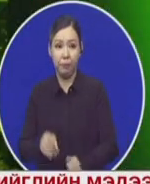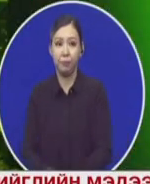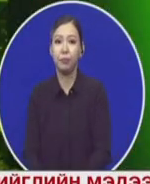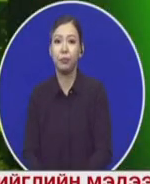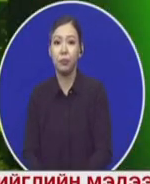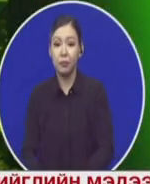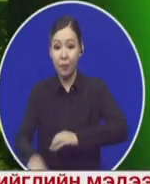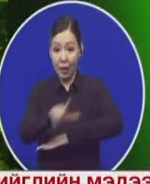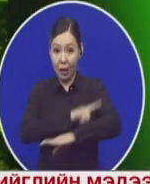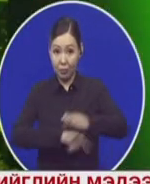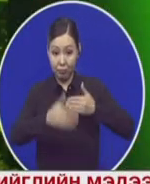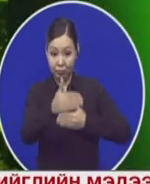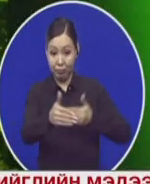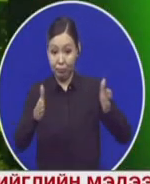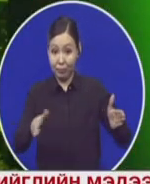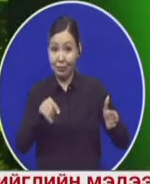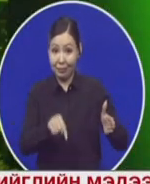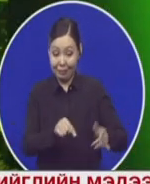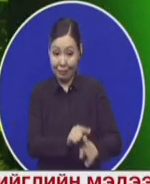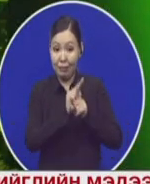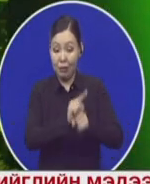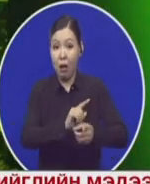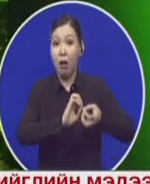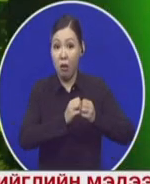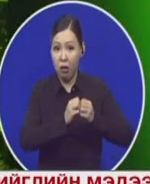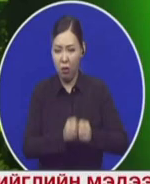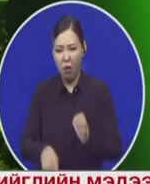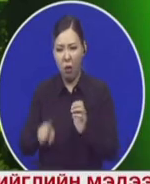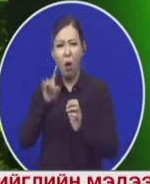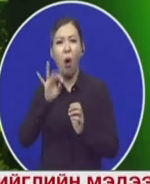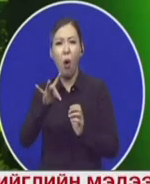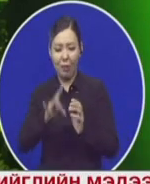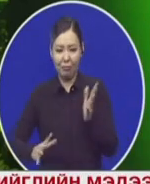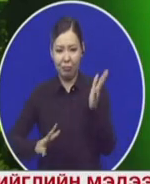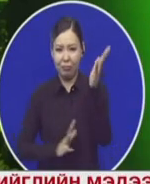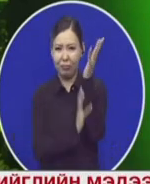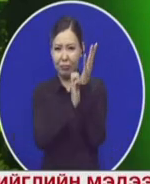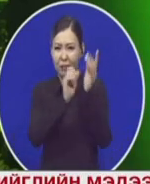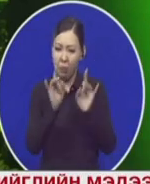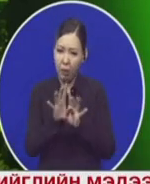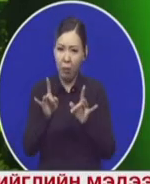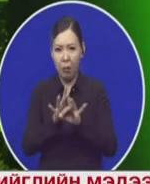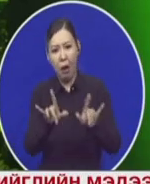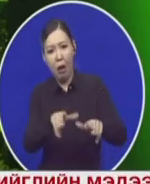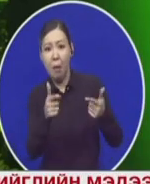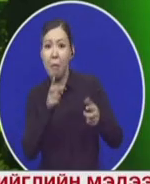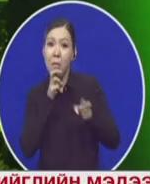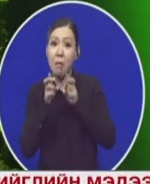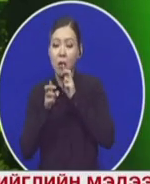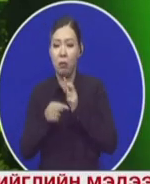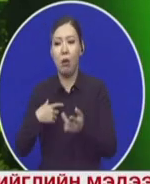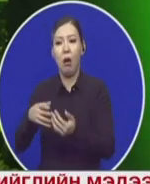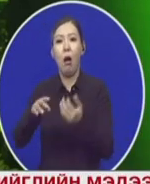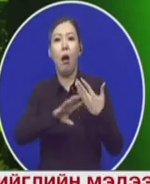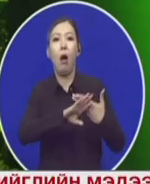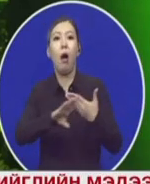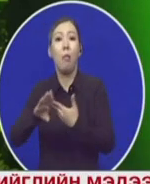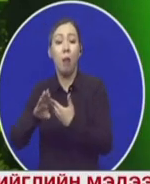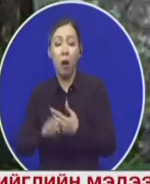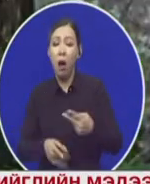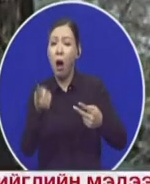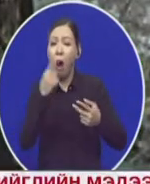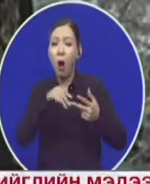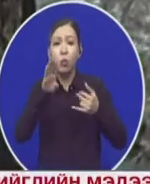талбай хэмжээнд нь явуулж байгаа учраас энэ хор хөндөлийг бол бид нэр айлгаж чадчаа гэж үзэж байгаа. За хамгийн сүүлд нь бол мэдгүй бас мод бэлтгэл байгаа